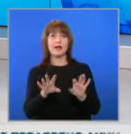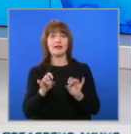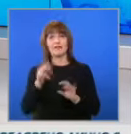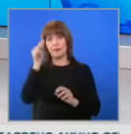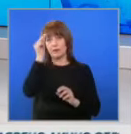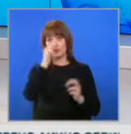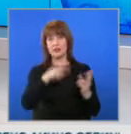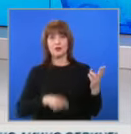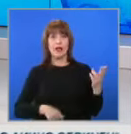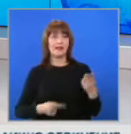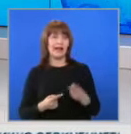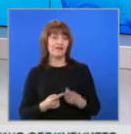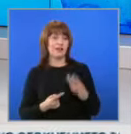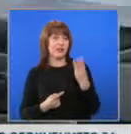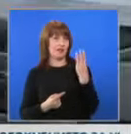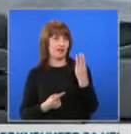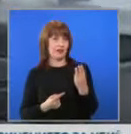по БНТ-3.